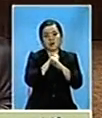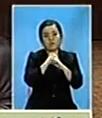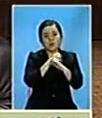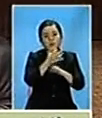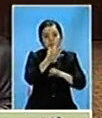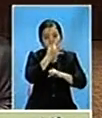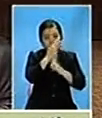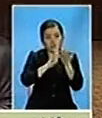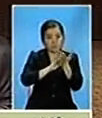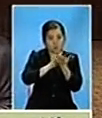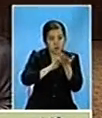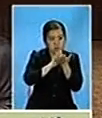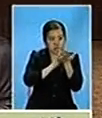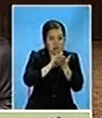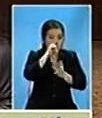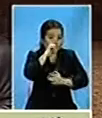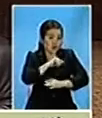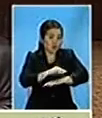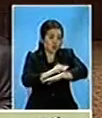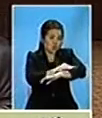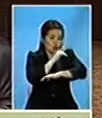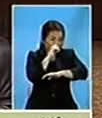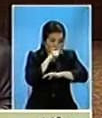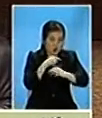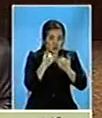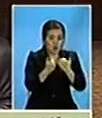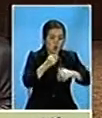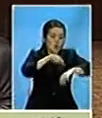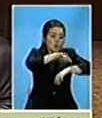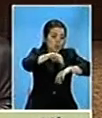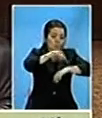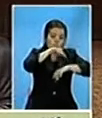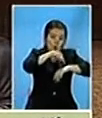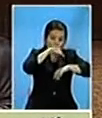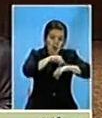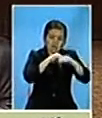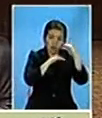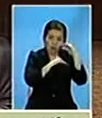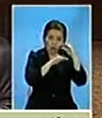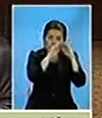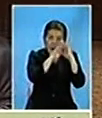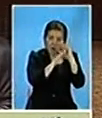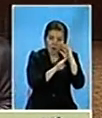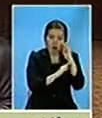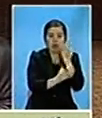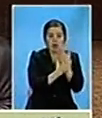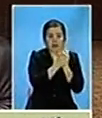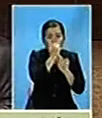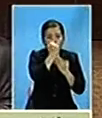ย์แผนไทยประยุกต์เพราะฉะนั้นส่วนเรื่องระยะเวลาที่จะกำหนดว่าจะให้สภาการแพทย์แผน